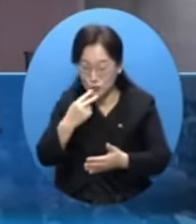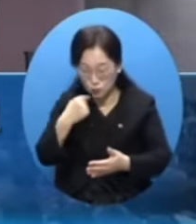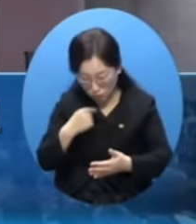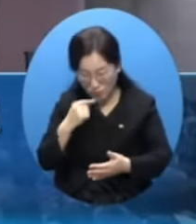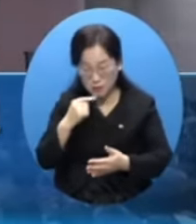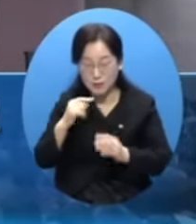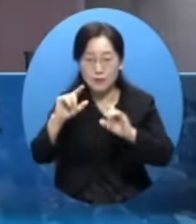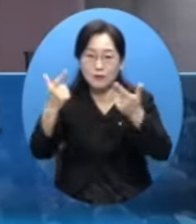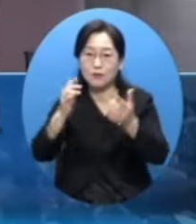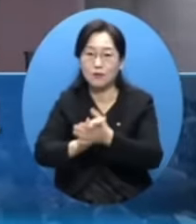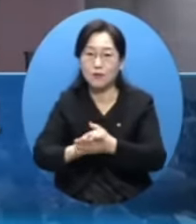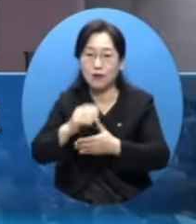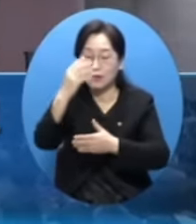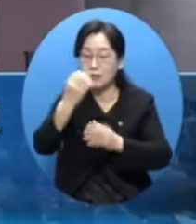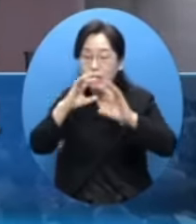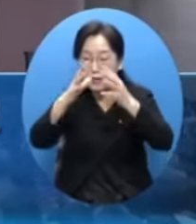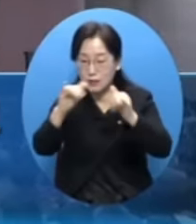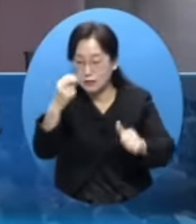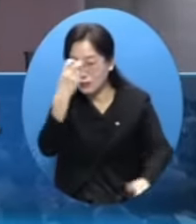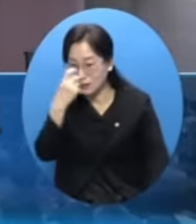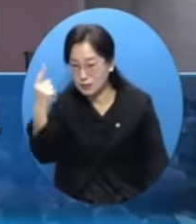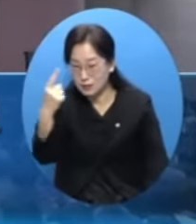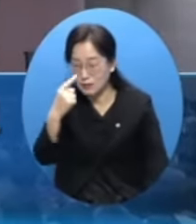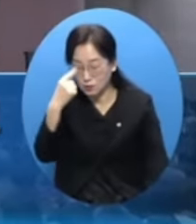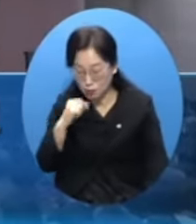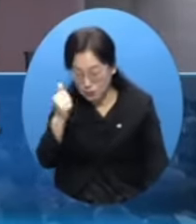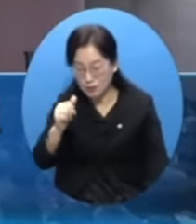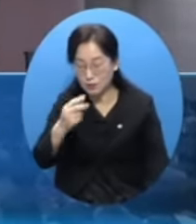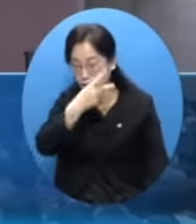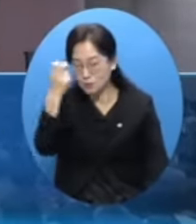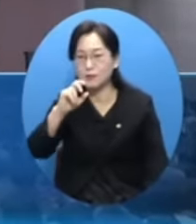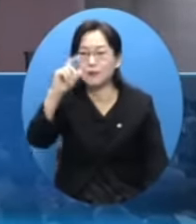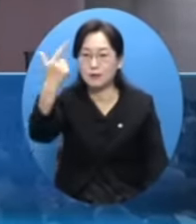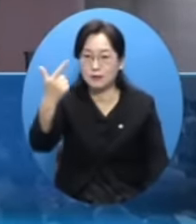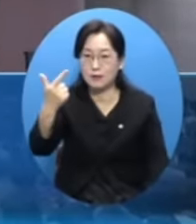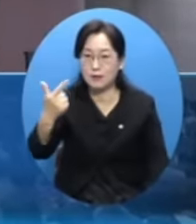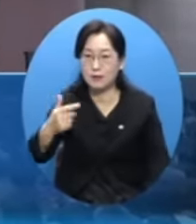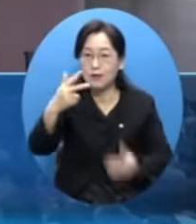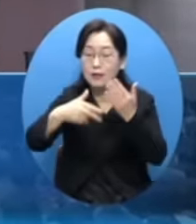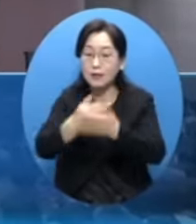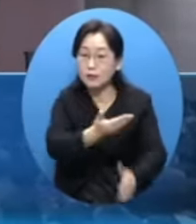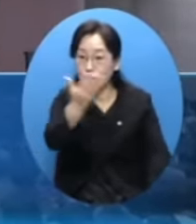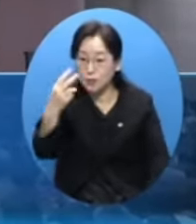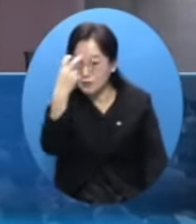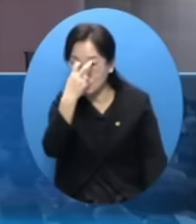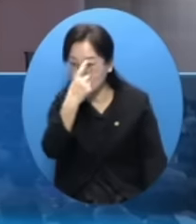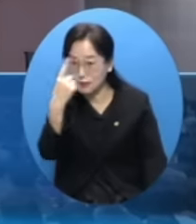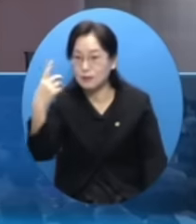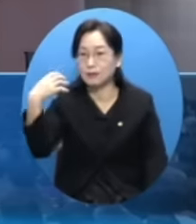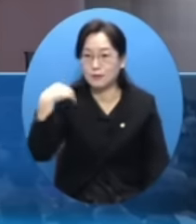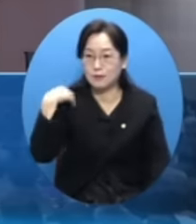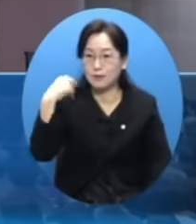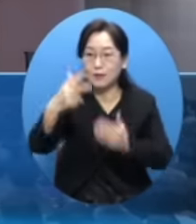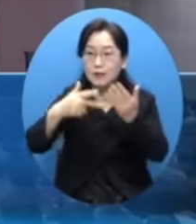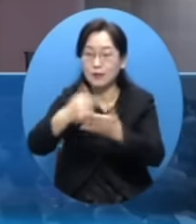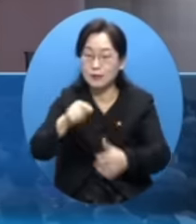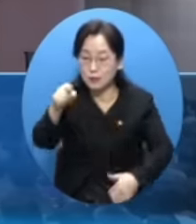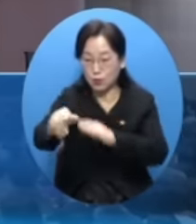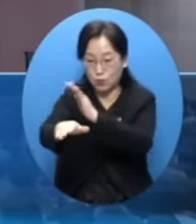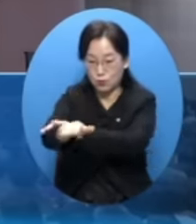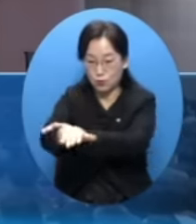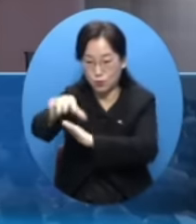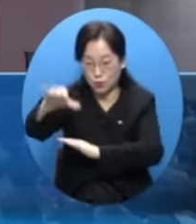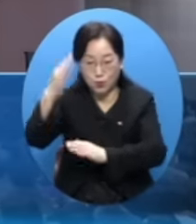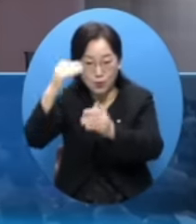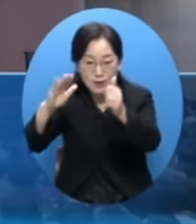이스라엘을 지키신 이는 졸지도 아니하시고 주무시지도 아니하시리로다. 야훼는 너를 지키시는 이시라. 야훼께서 내 오른쪽에서 내